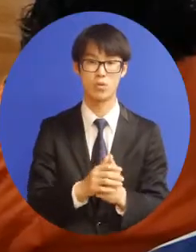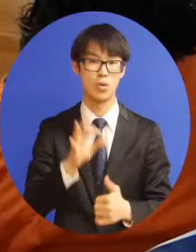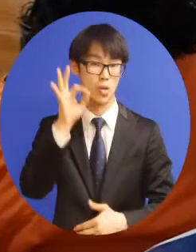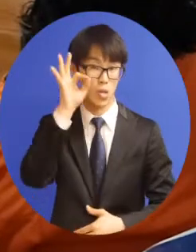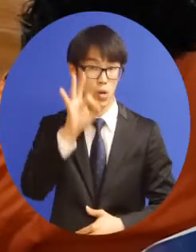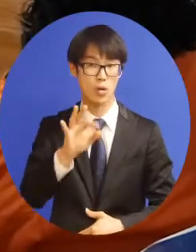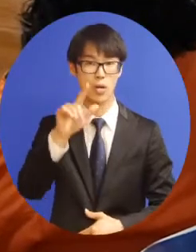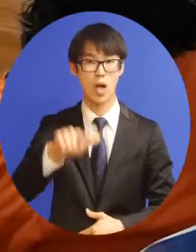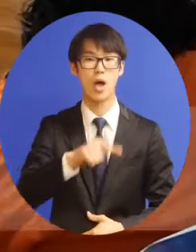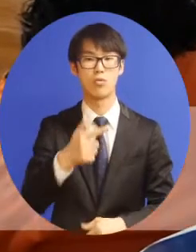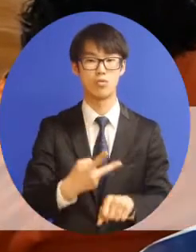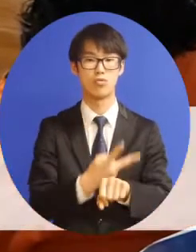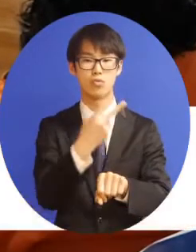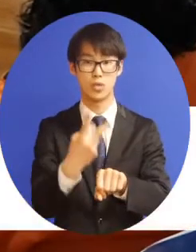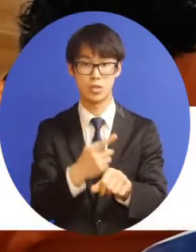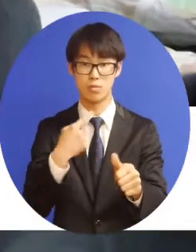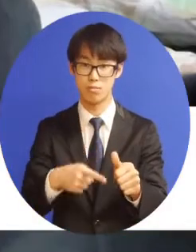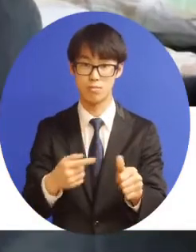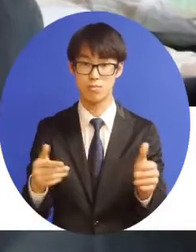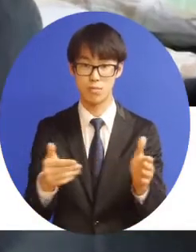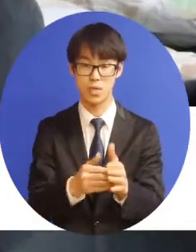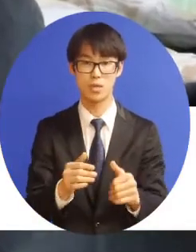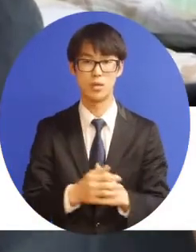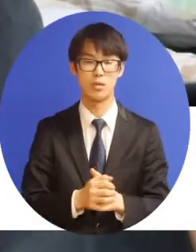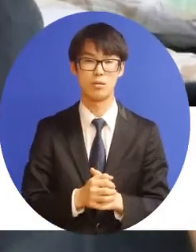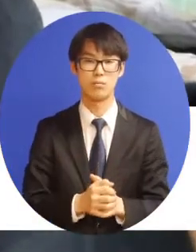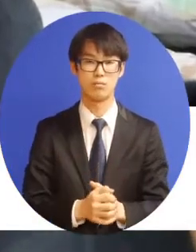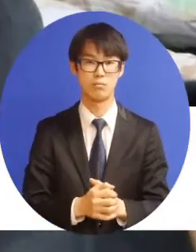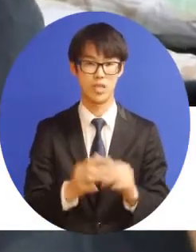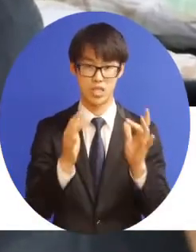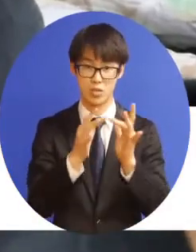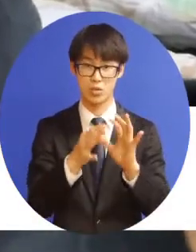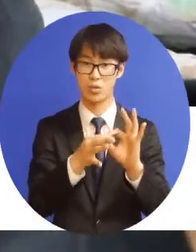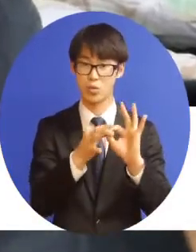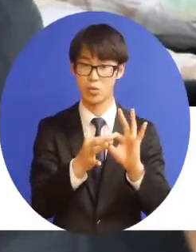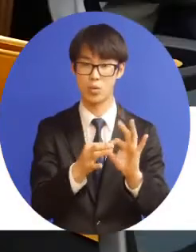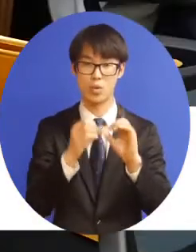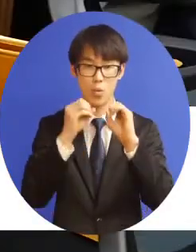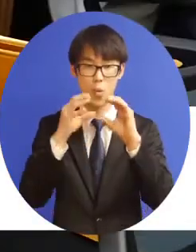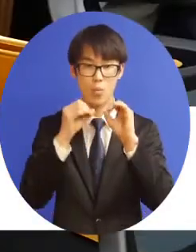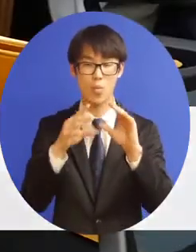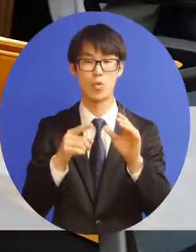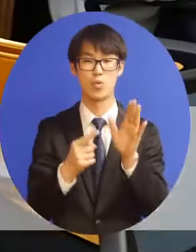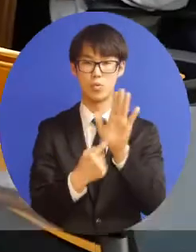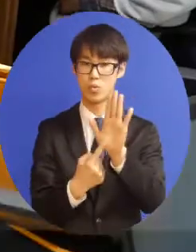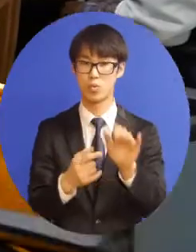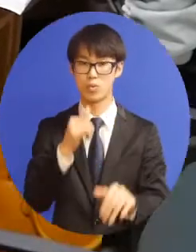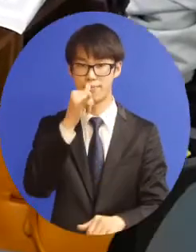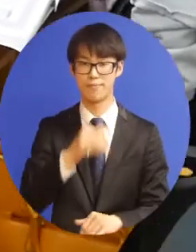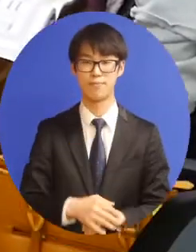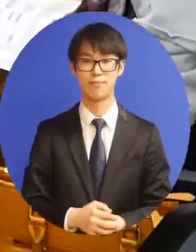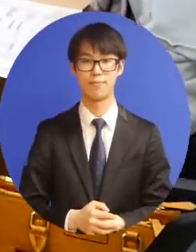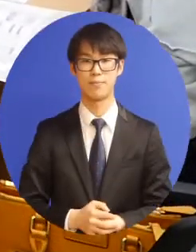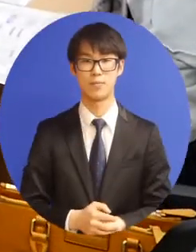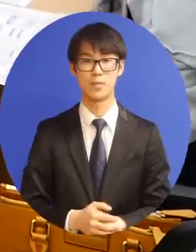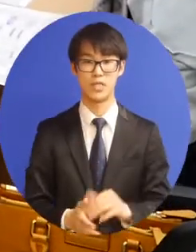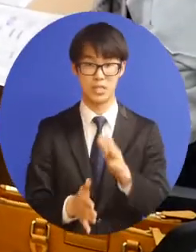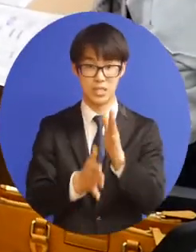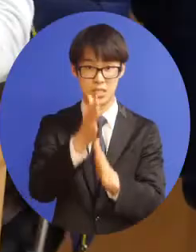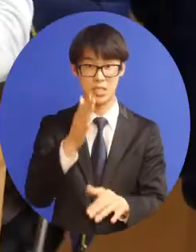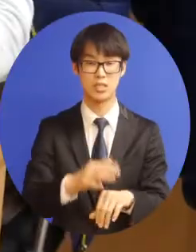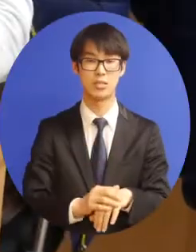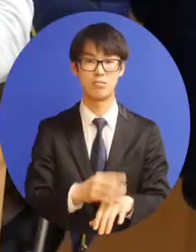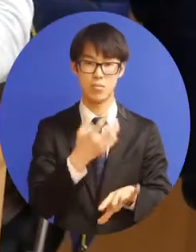하루 2시간씩 실시되며 SNS 활용 교육을 통한 시정 홍보도 펼칠 예정입니다. 공주시는